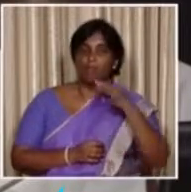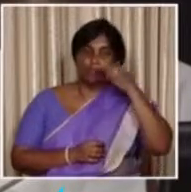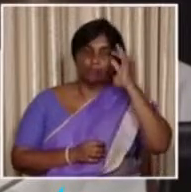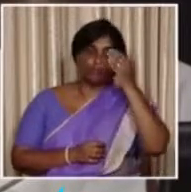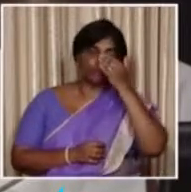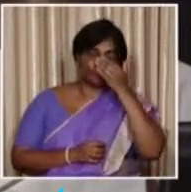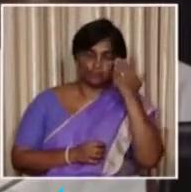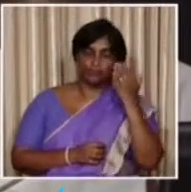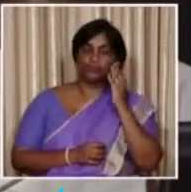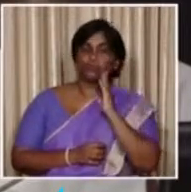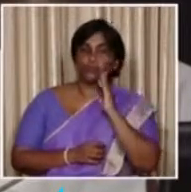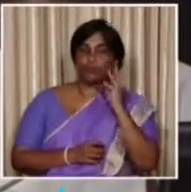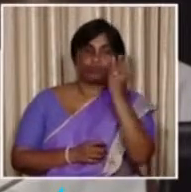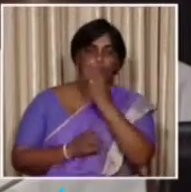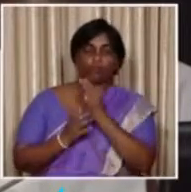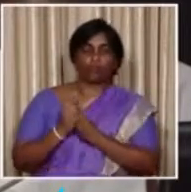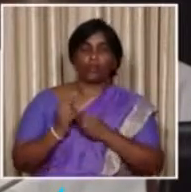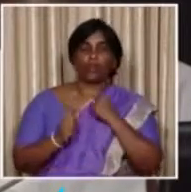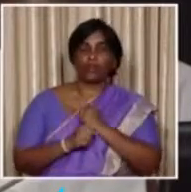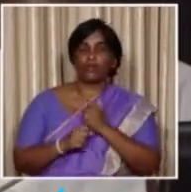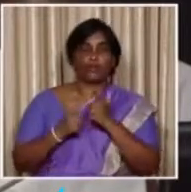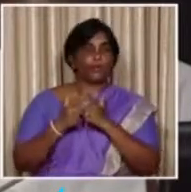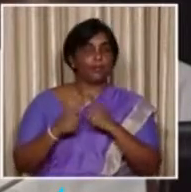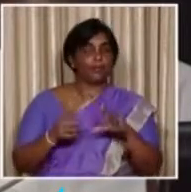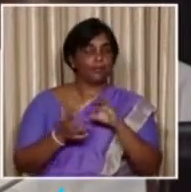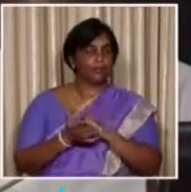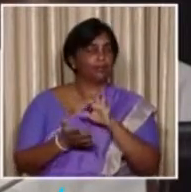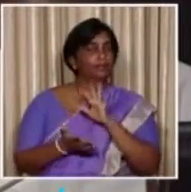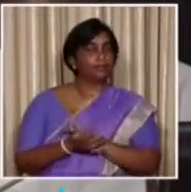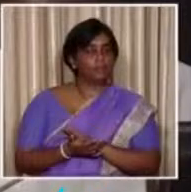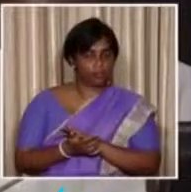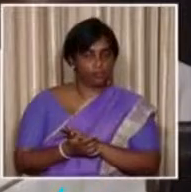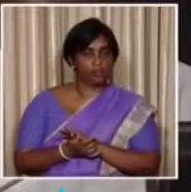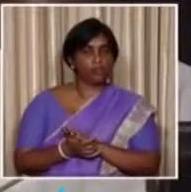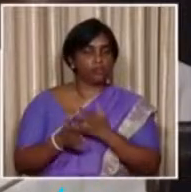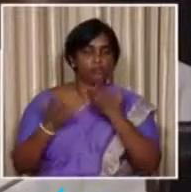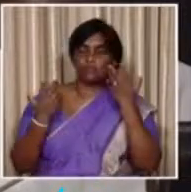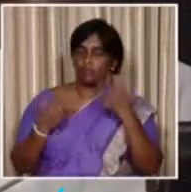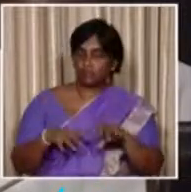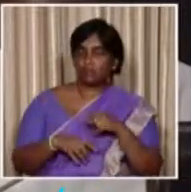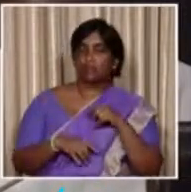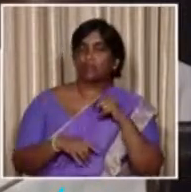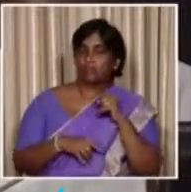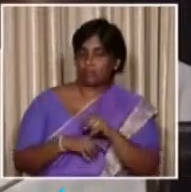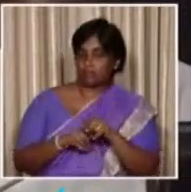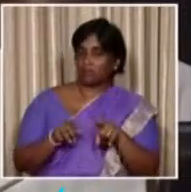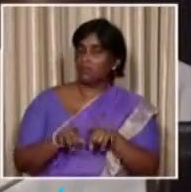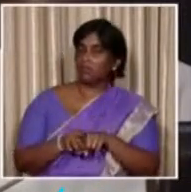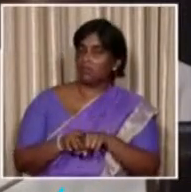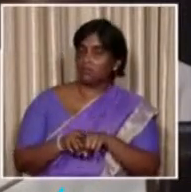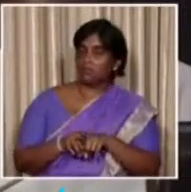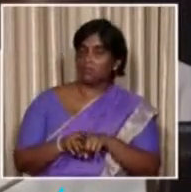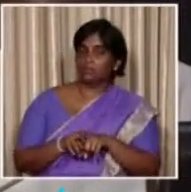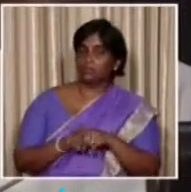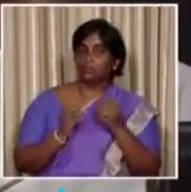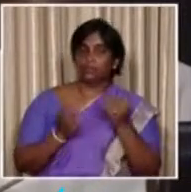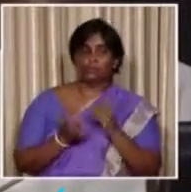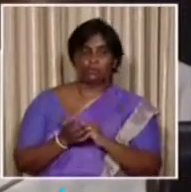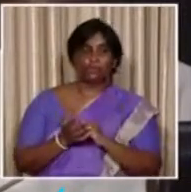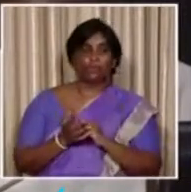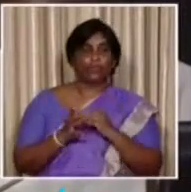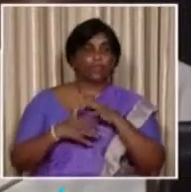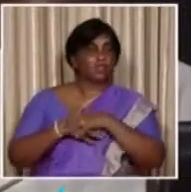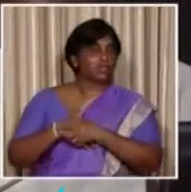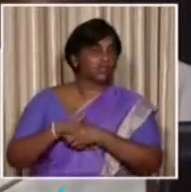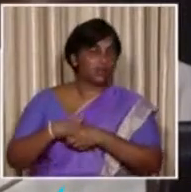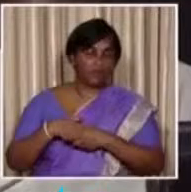දෙමළ ඉංග්‍රීසි තුනම රාජ්‍ය භාෂා කරා. එතන තමයි එතනින් ඉවරෙන්නේ. ඒ වගේම ඊට පස්සේ අපි අල්ලගත්ත